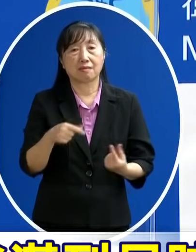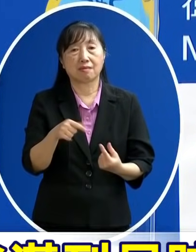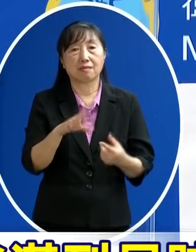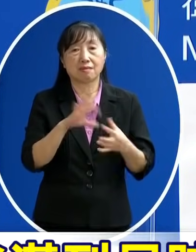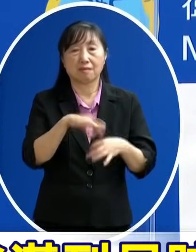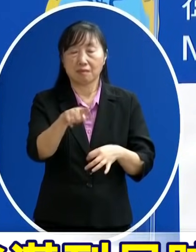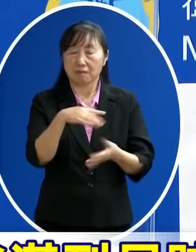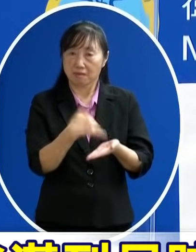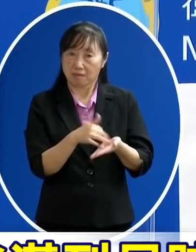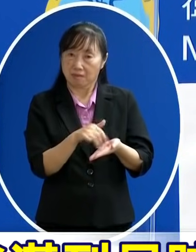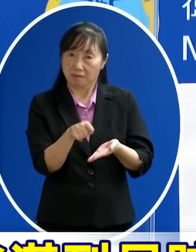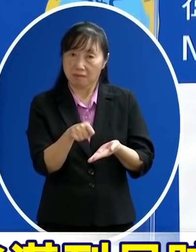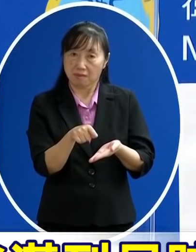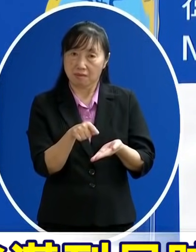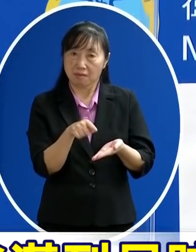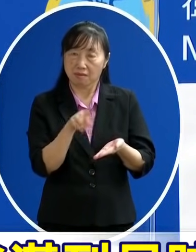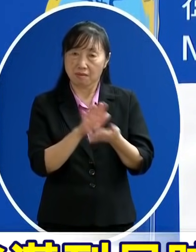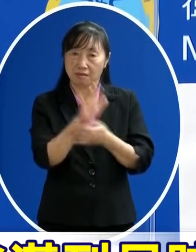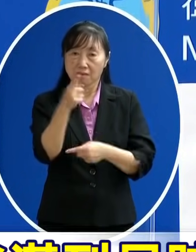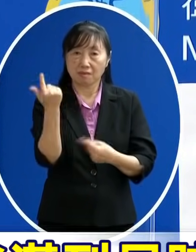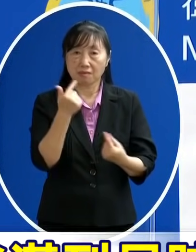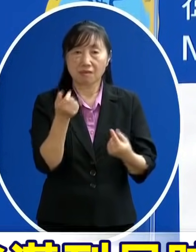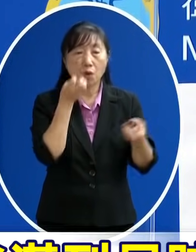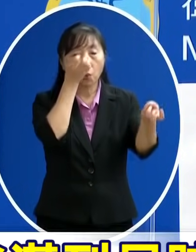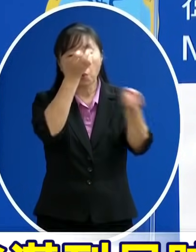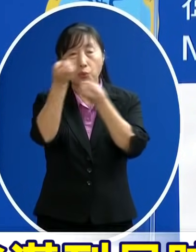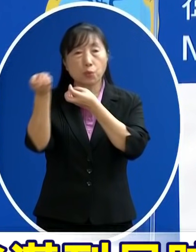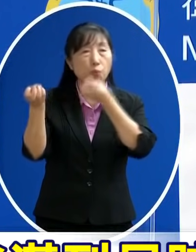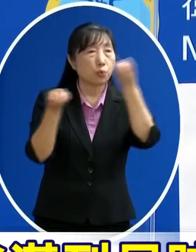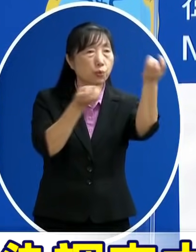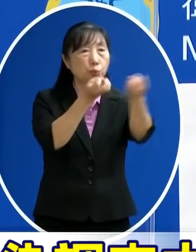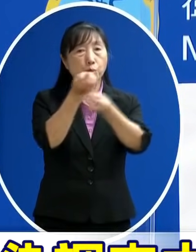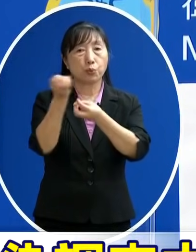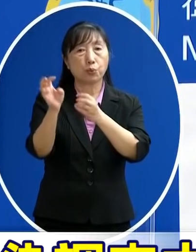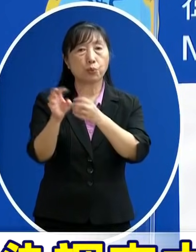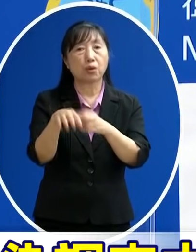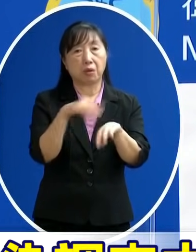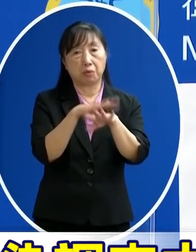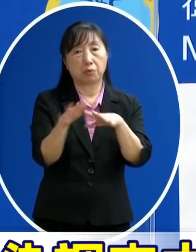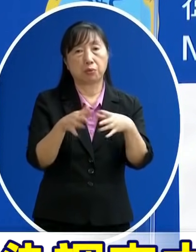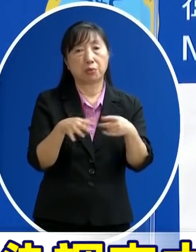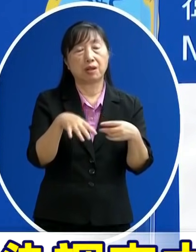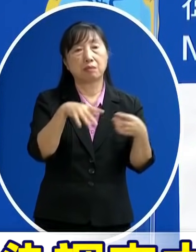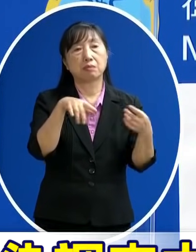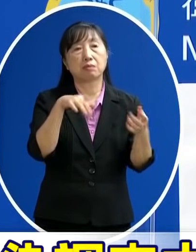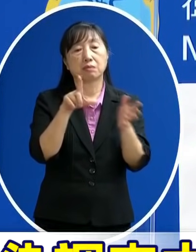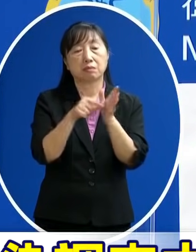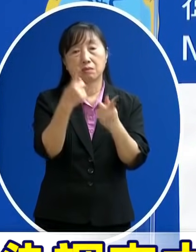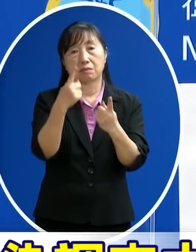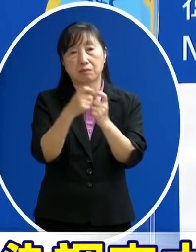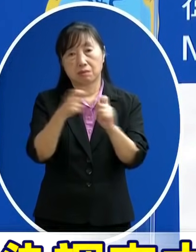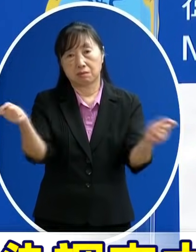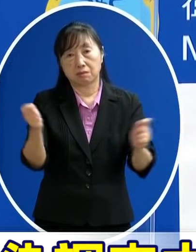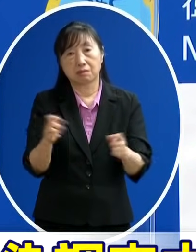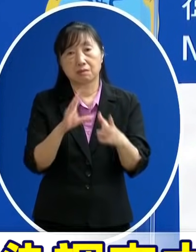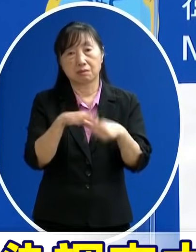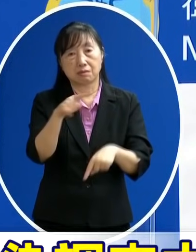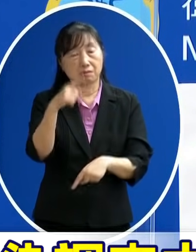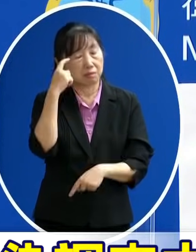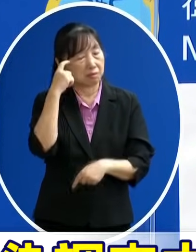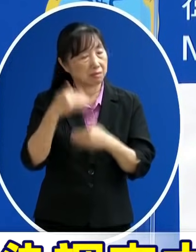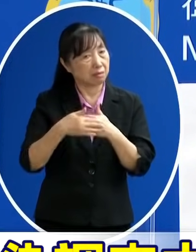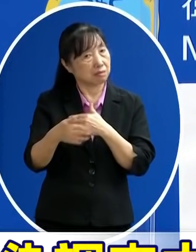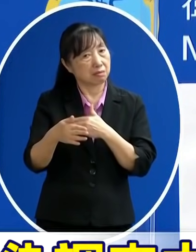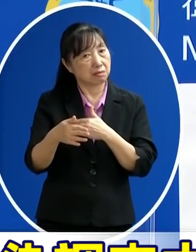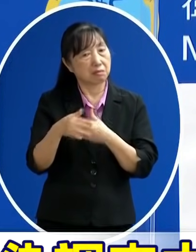胶的状况，也可能在空气当中悬浮的时间会更长久一些。那所以在密闭空间里面，他们认为当然